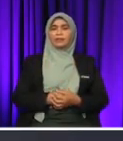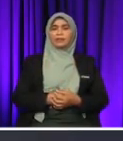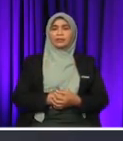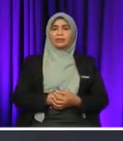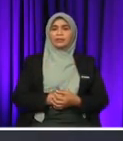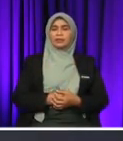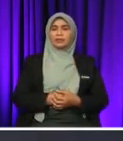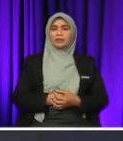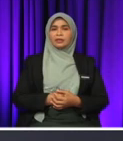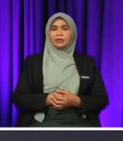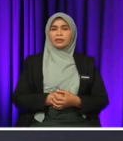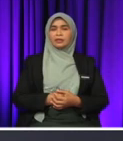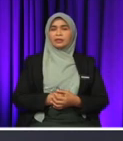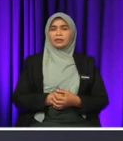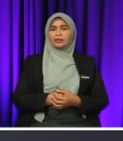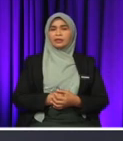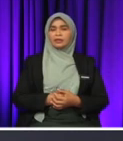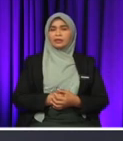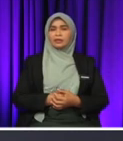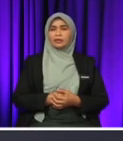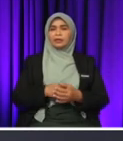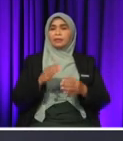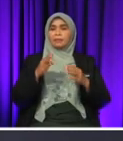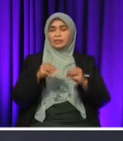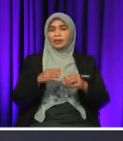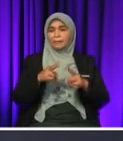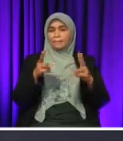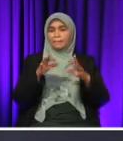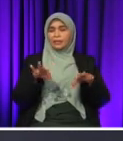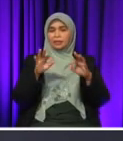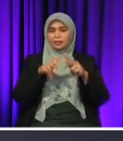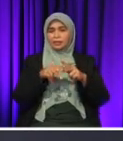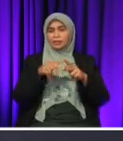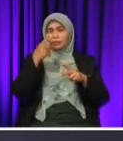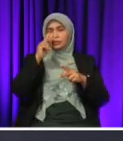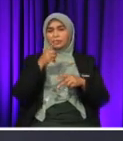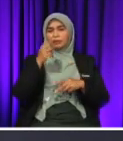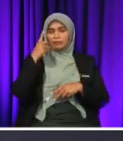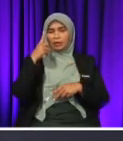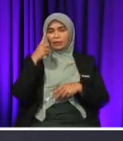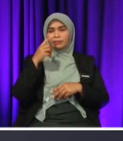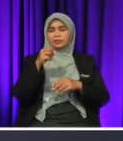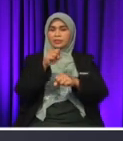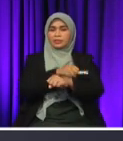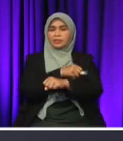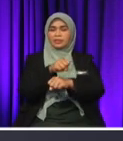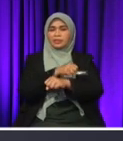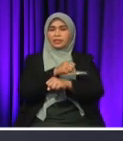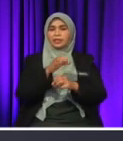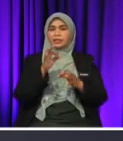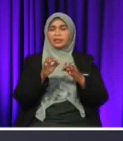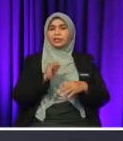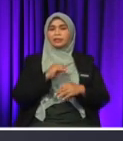oke memang penting cegukan untuk kita memahami sesuatu saja ini kan kalau lah saya boleh tambah